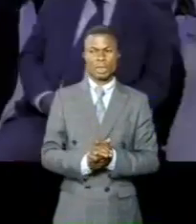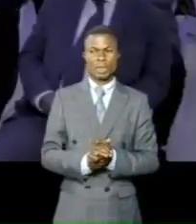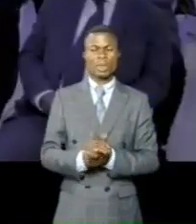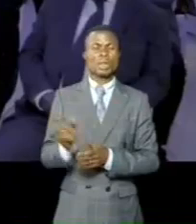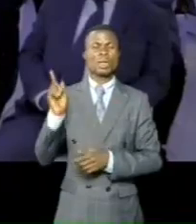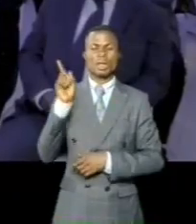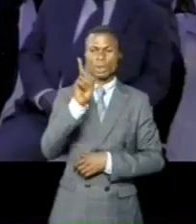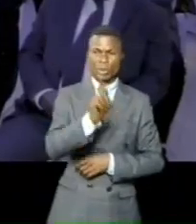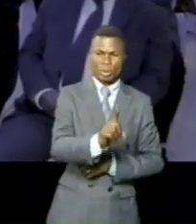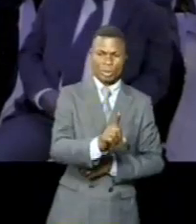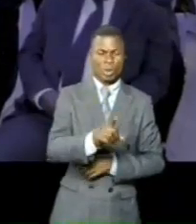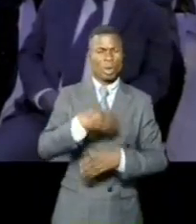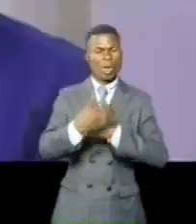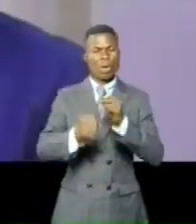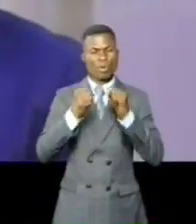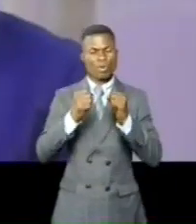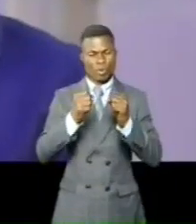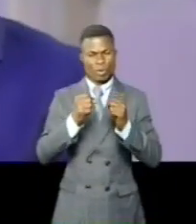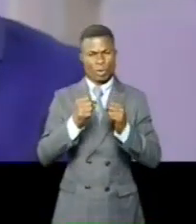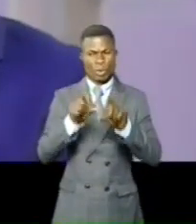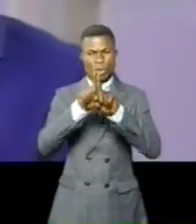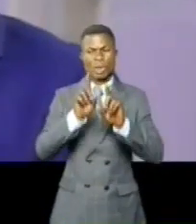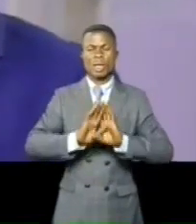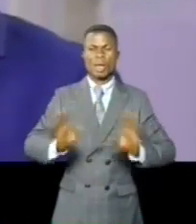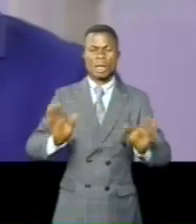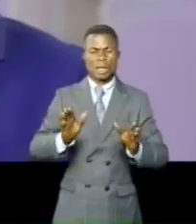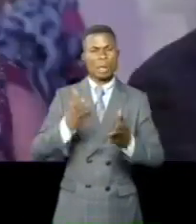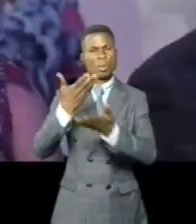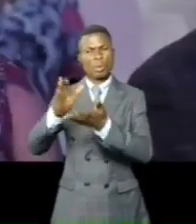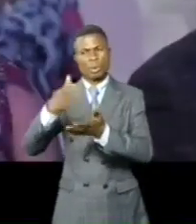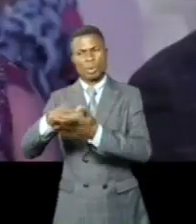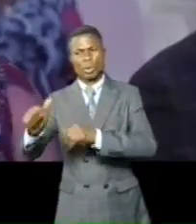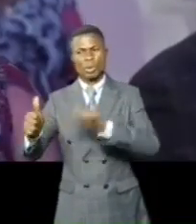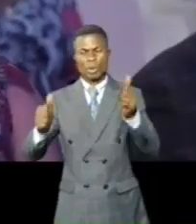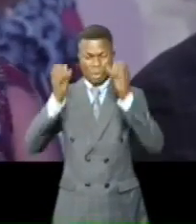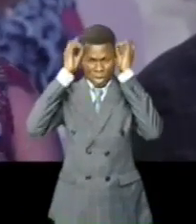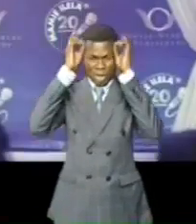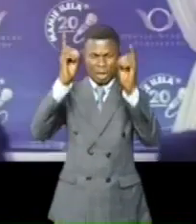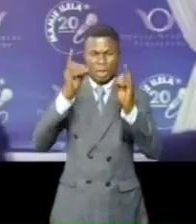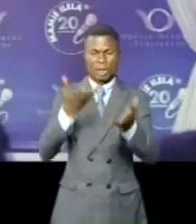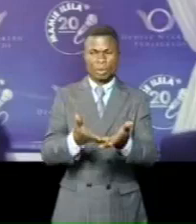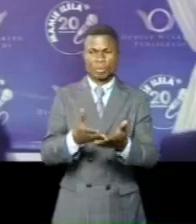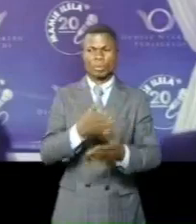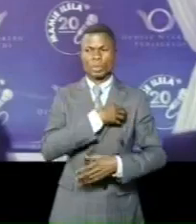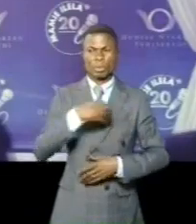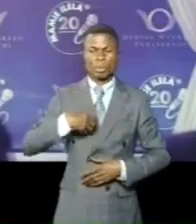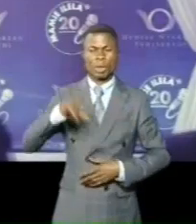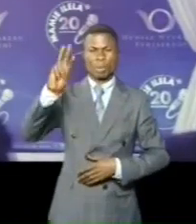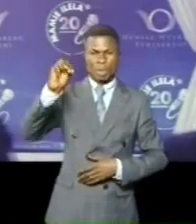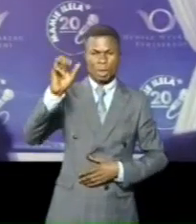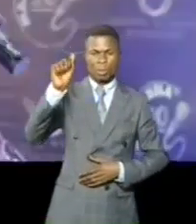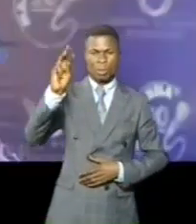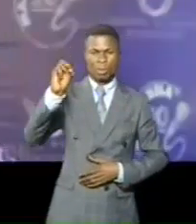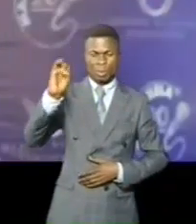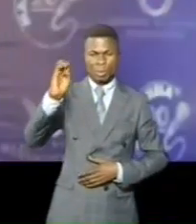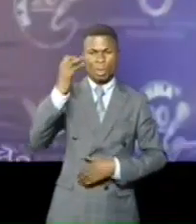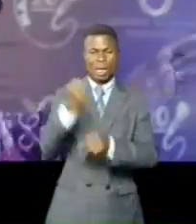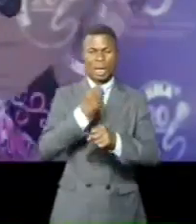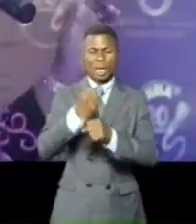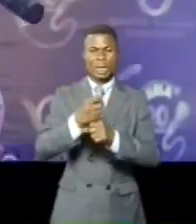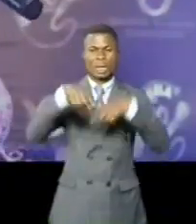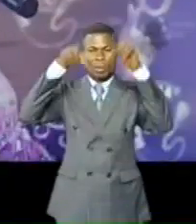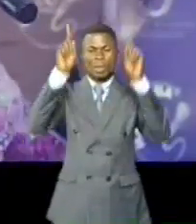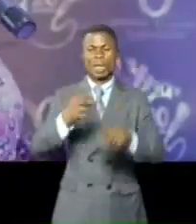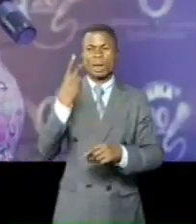fascinée par ces efforts qui, du reste, peuvent être contagieux si l'éducation suit. Mamie Leila Iafa a 20 ans de carrière de